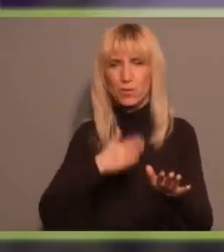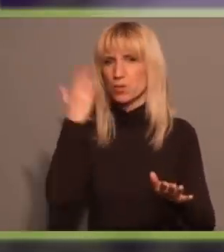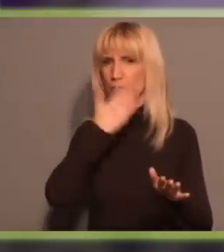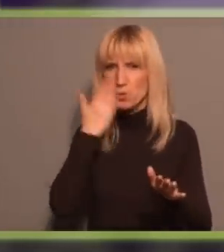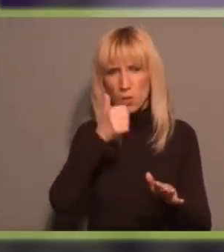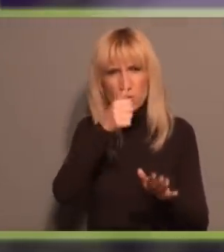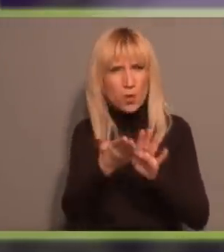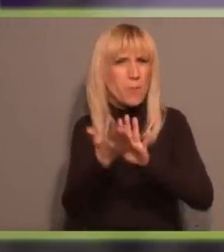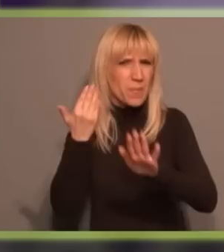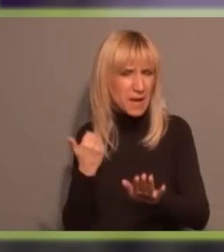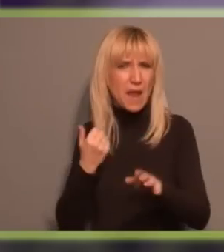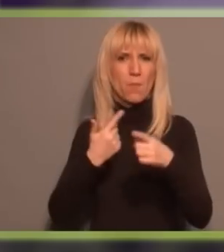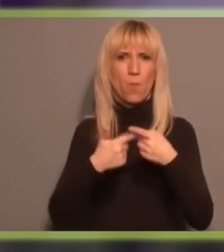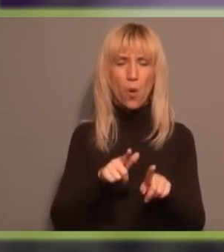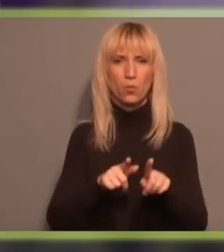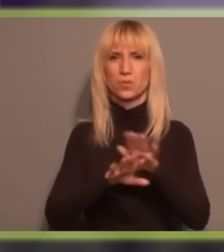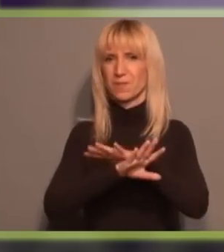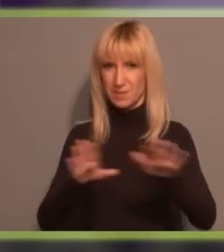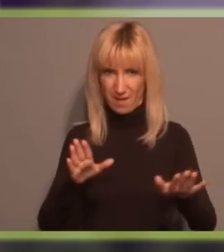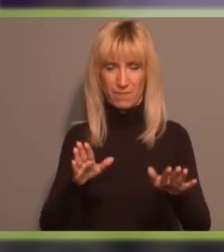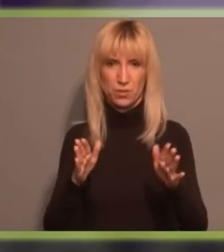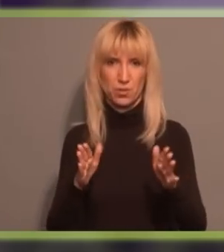gimnaziju, što ranije, što moguće.